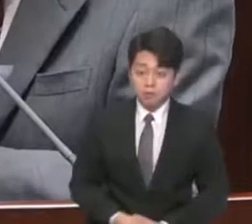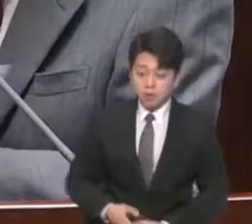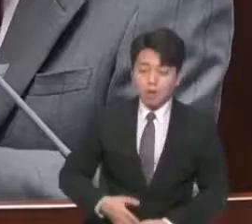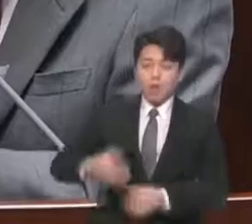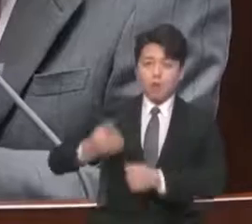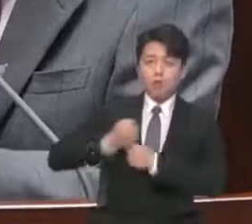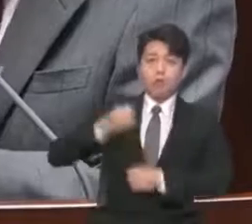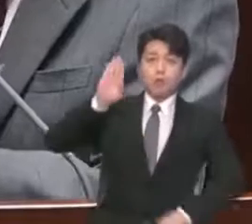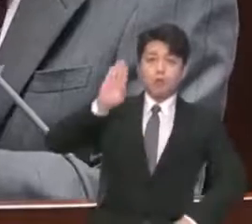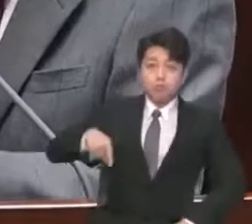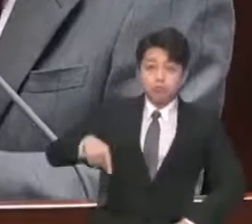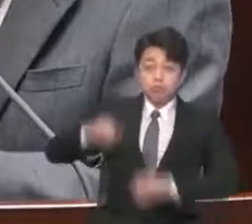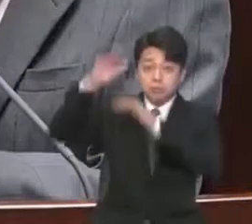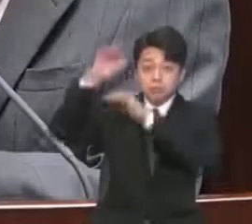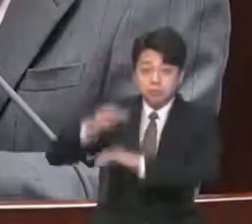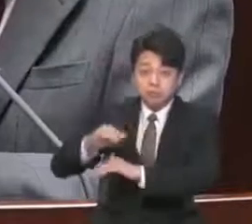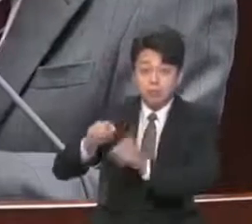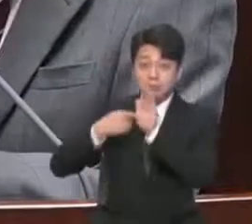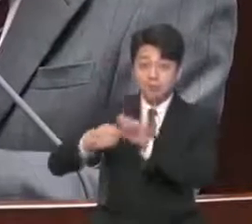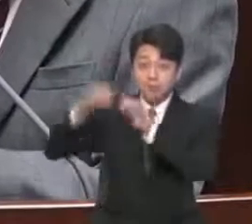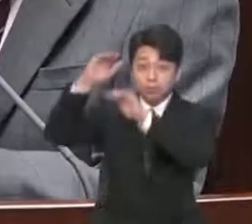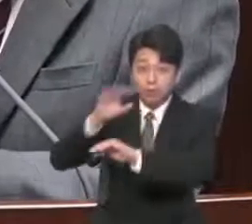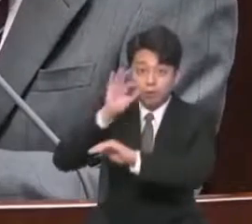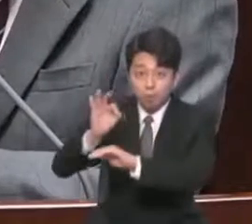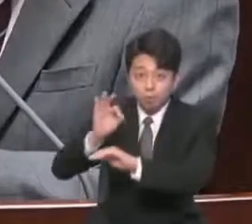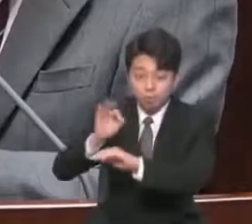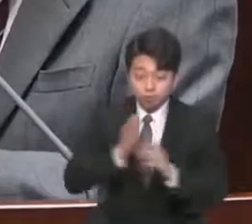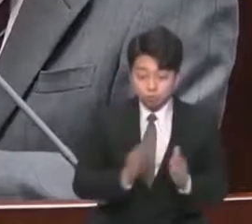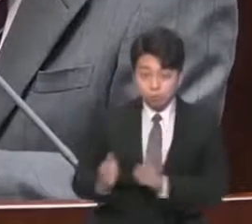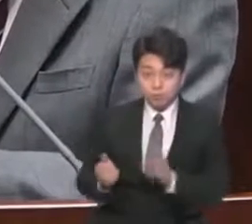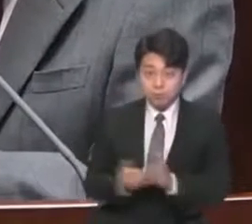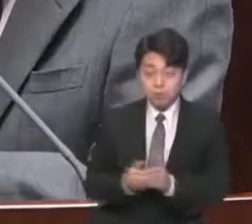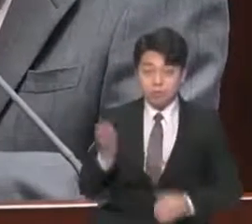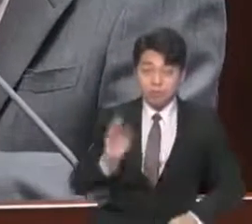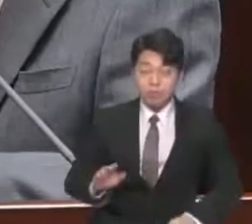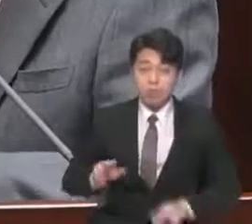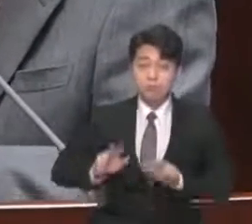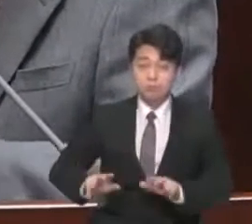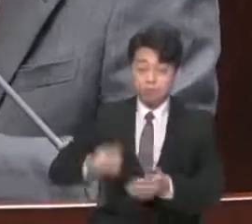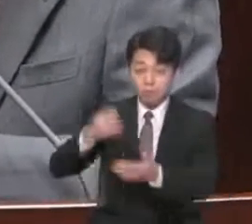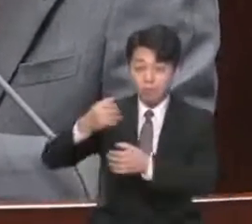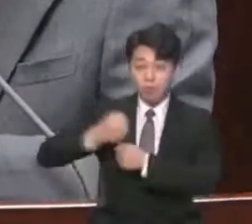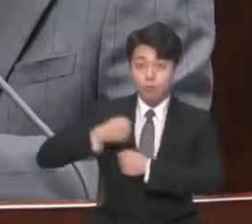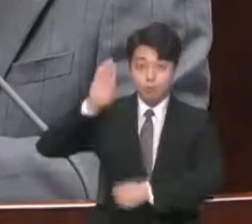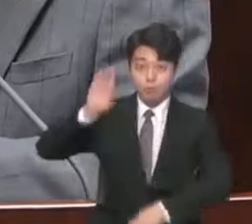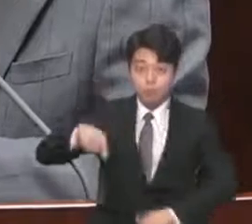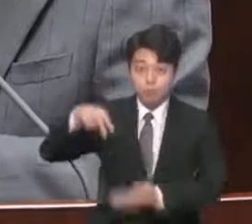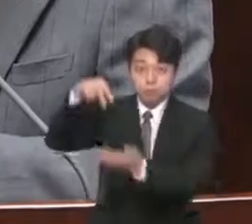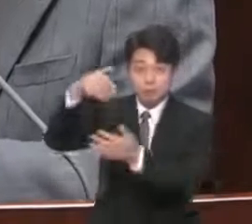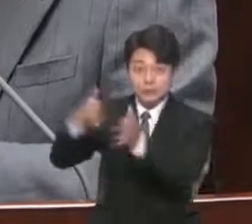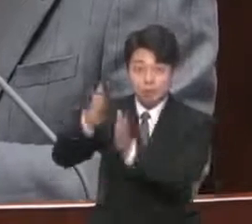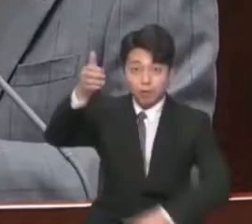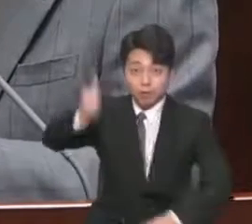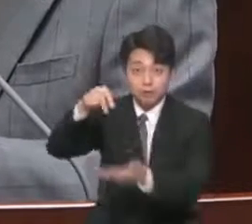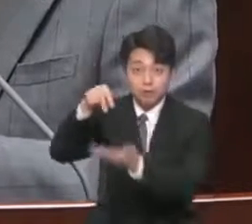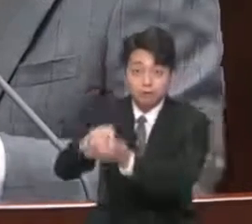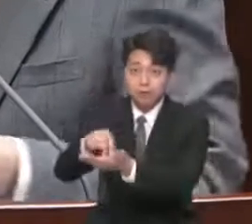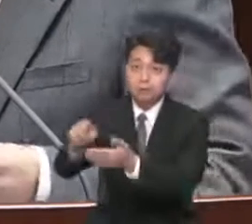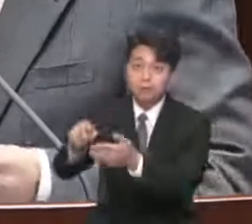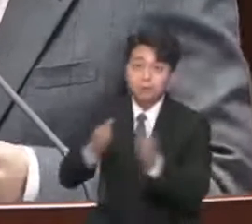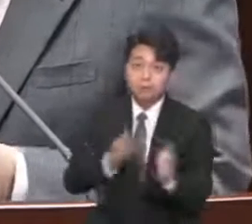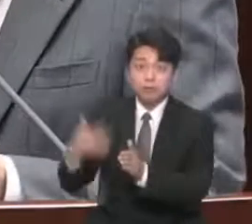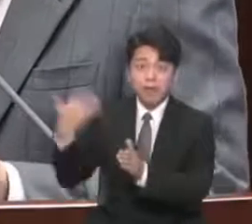번 말씀드렸는데 아니 사오정처럼 지금 답변을 계속하고 계시잖아요. 아니 제가 말씀드리는 것은 그 세